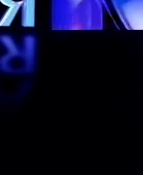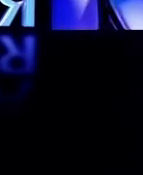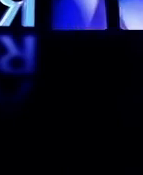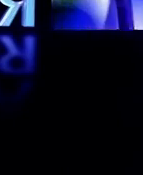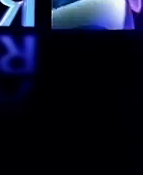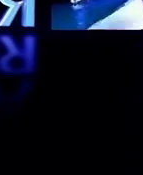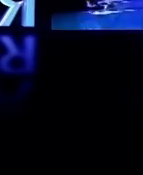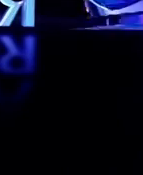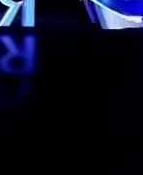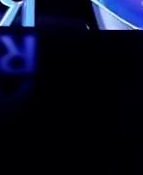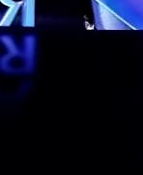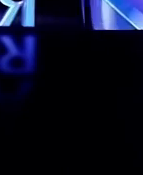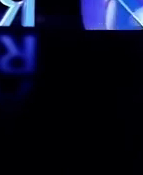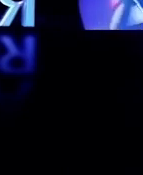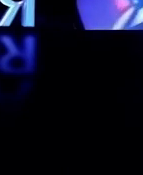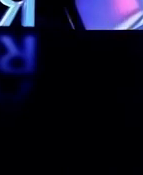Музика